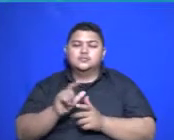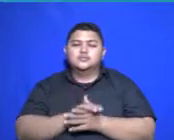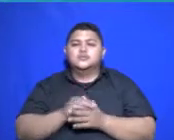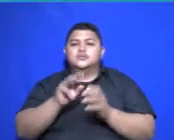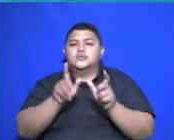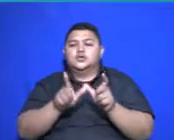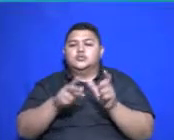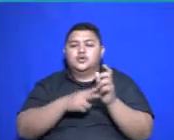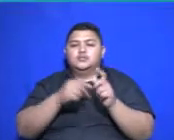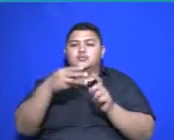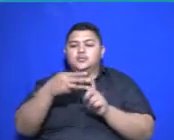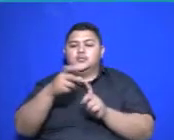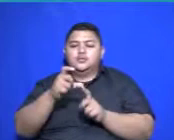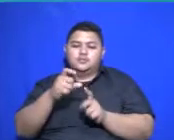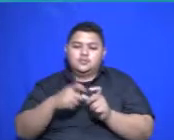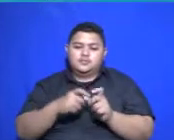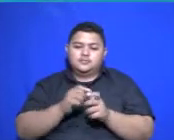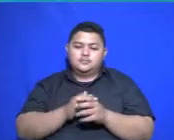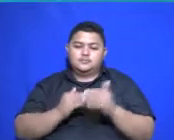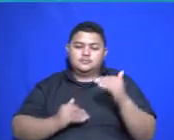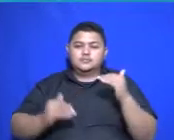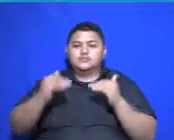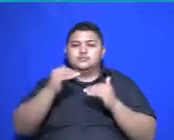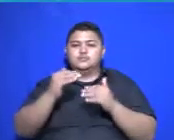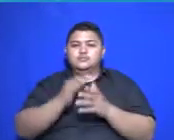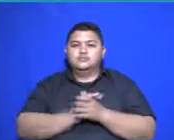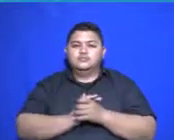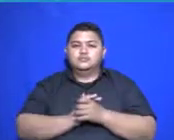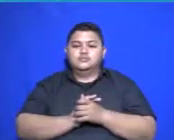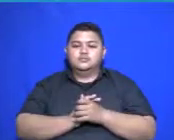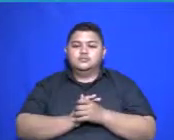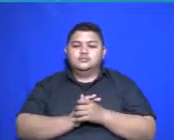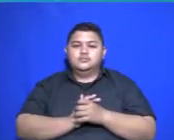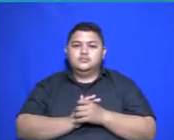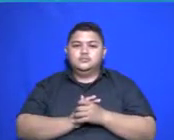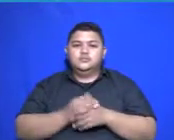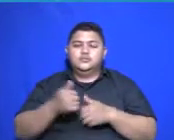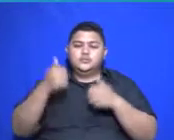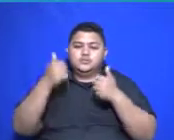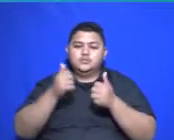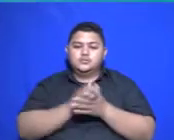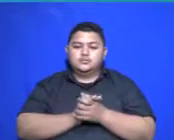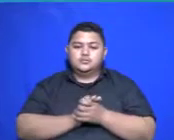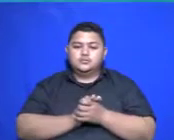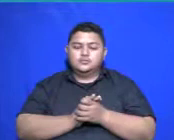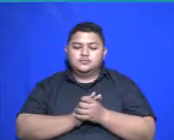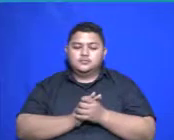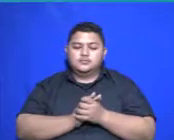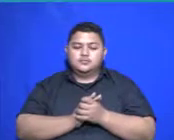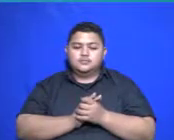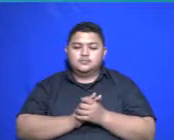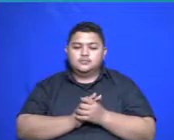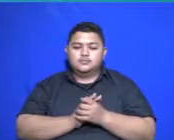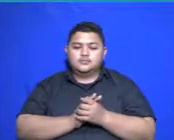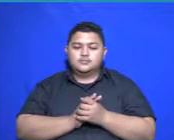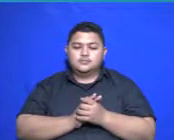WSKS itu kita mendapatkan ranking yang cukup lumayan bagus. Misalnya bisa